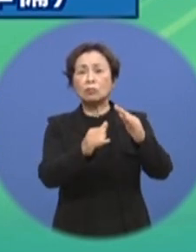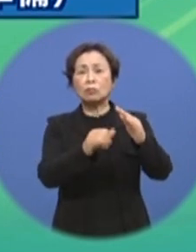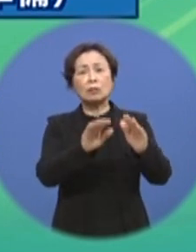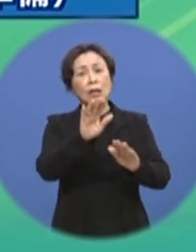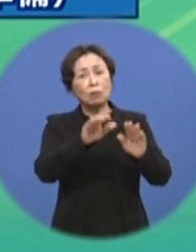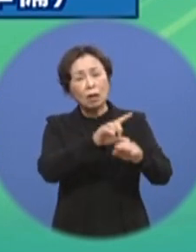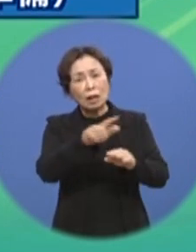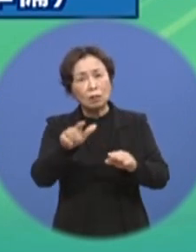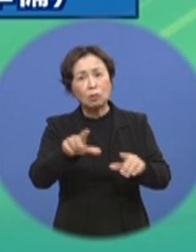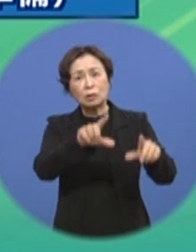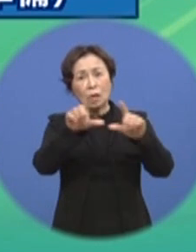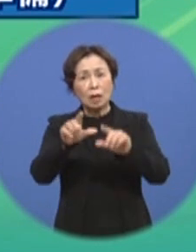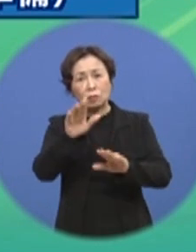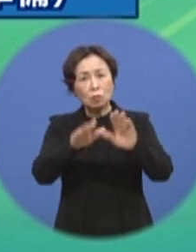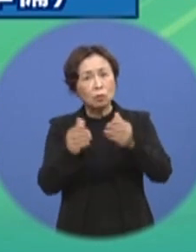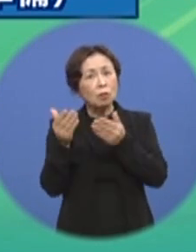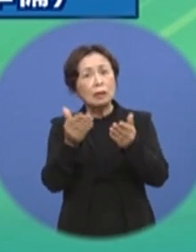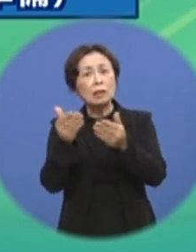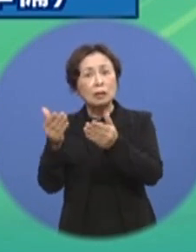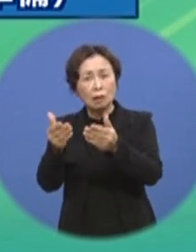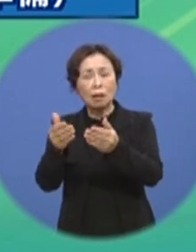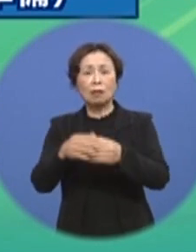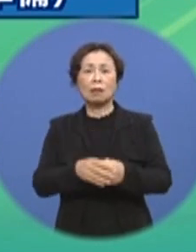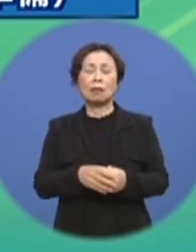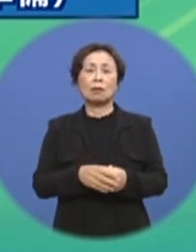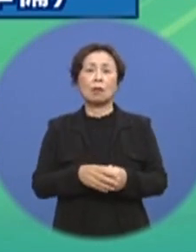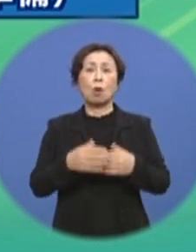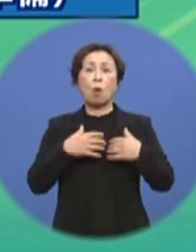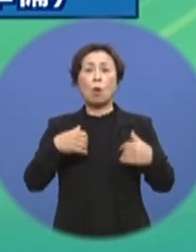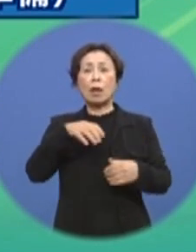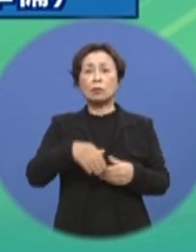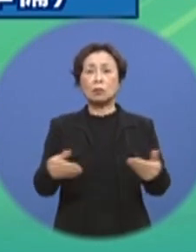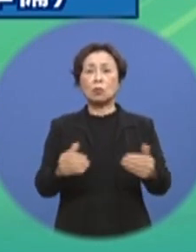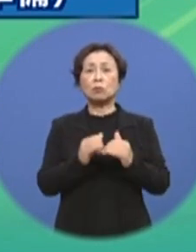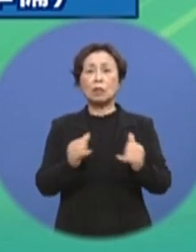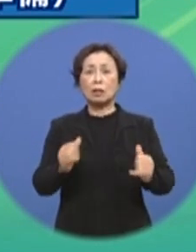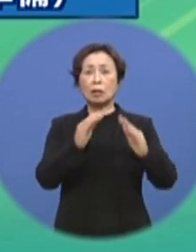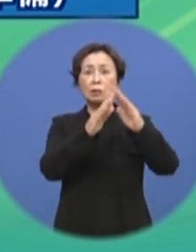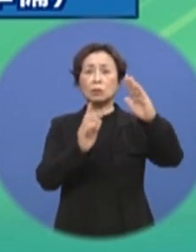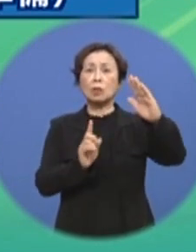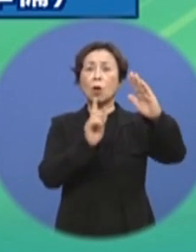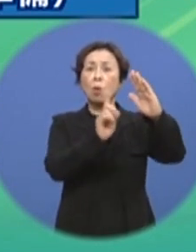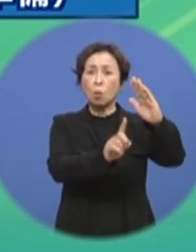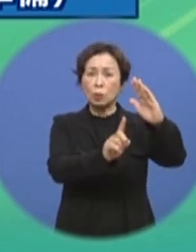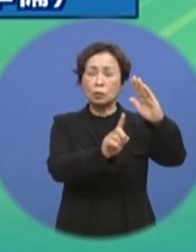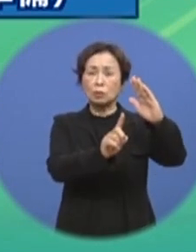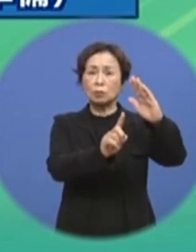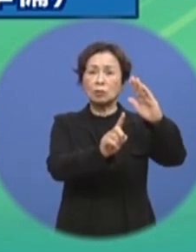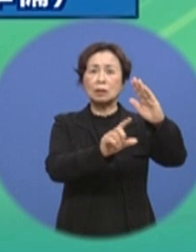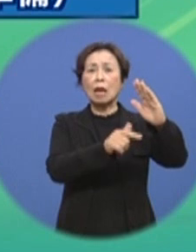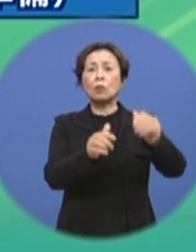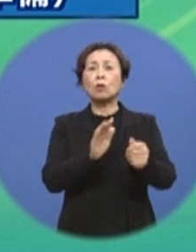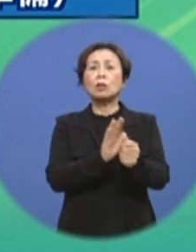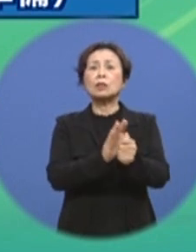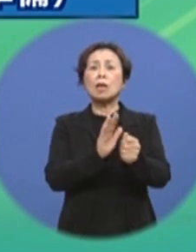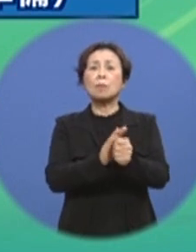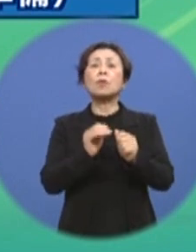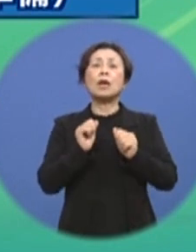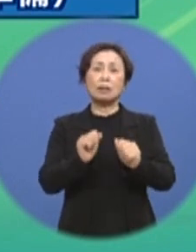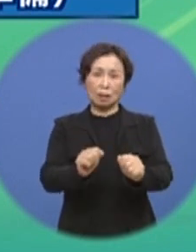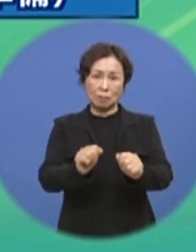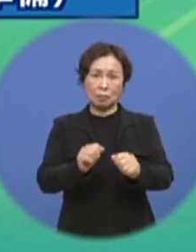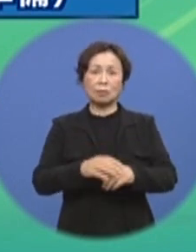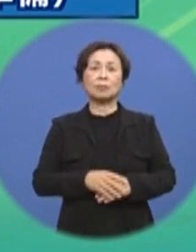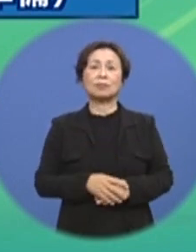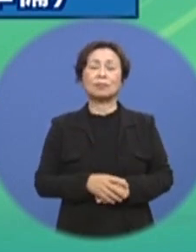状況をお伺いし保健所の職員が自宅を訪問するなどの支援を行って